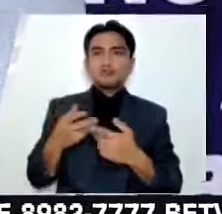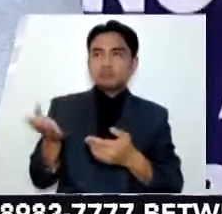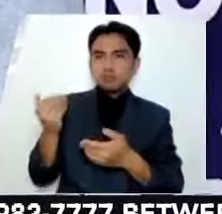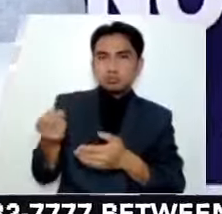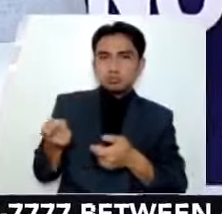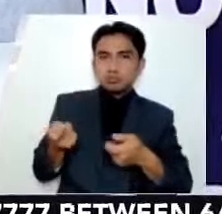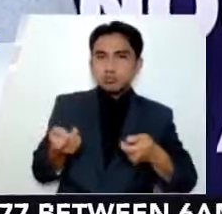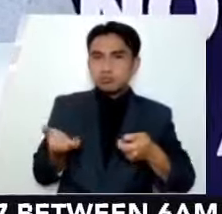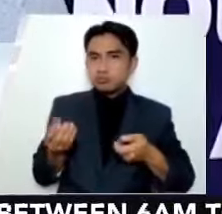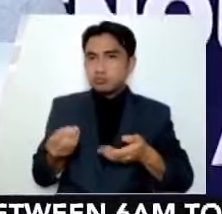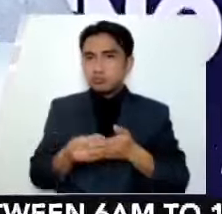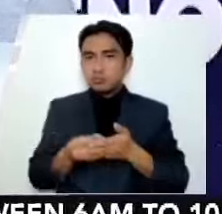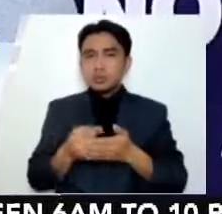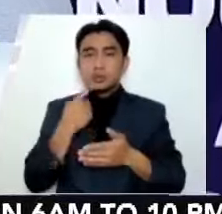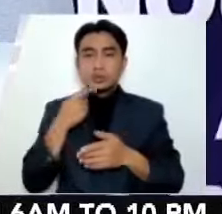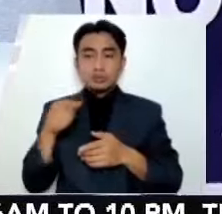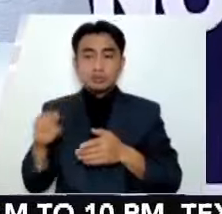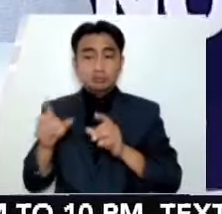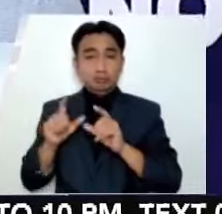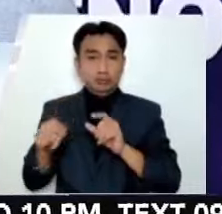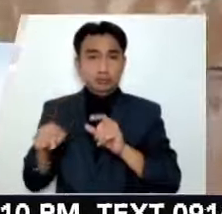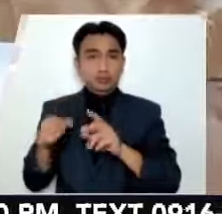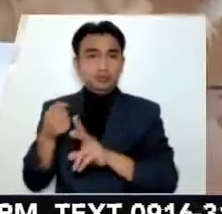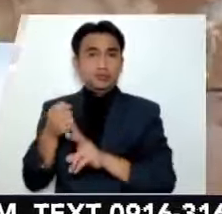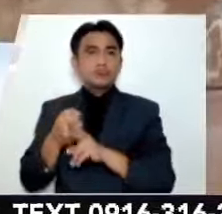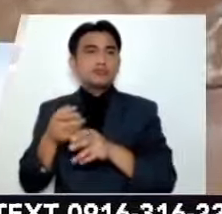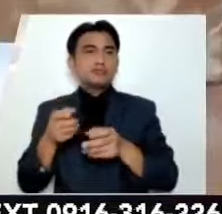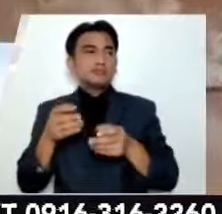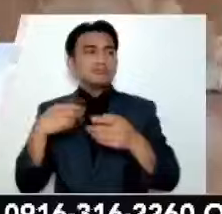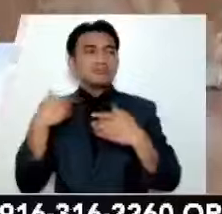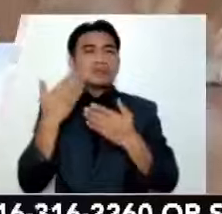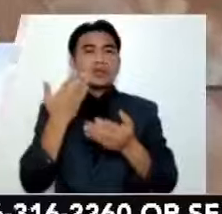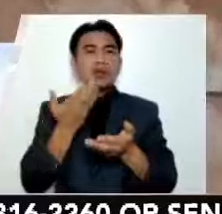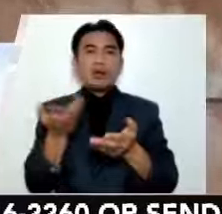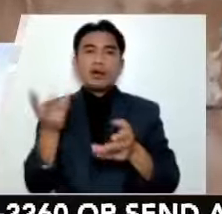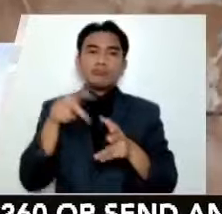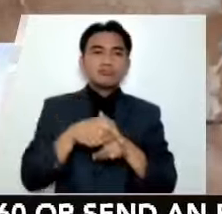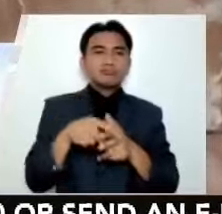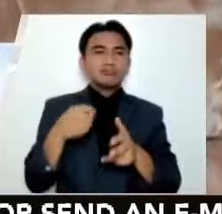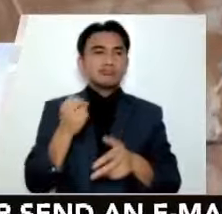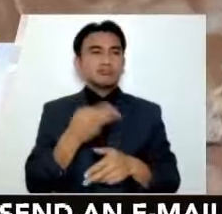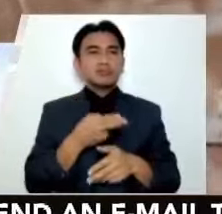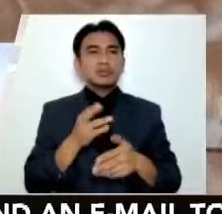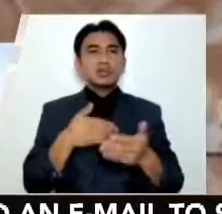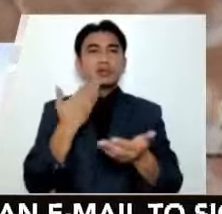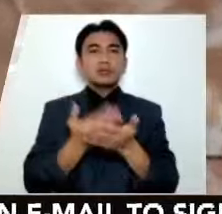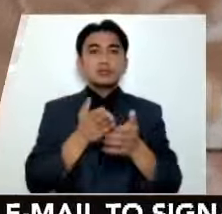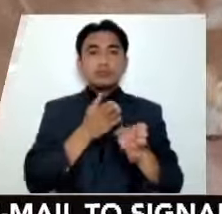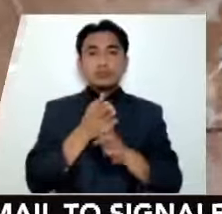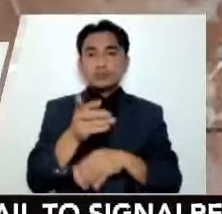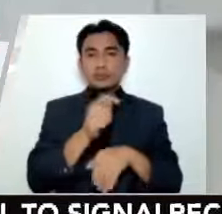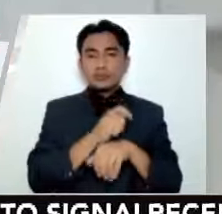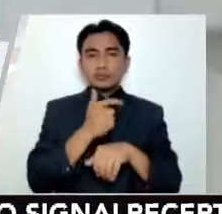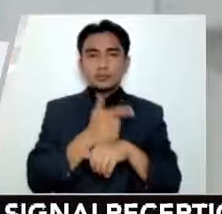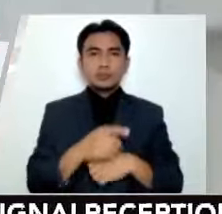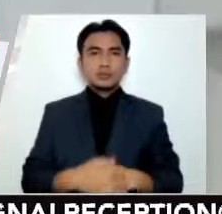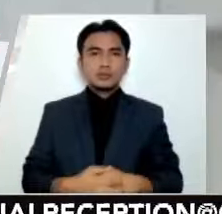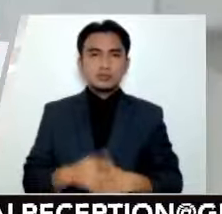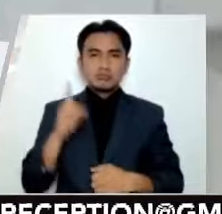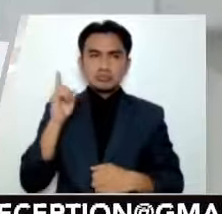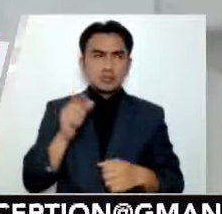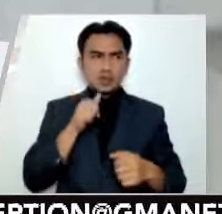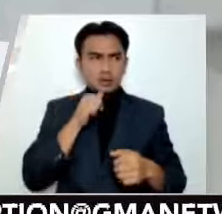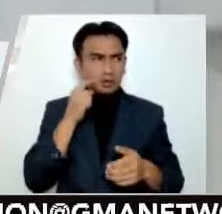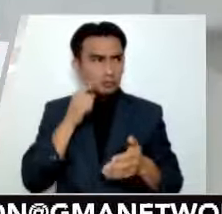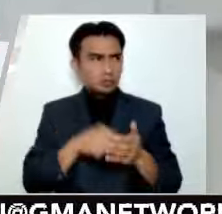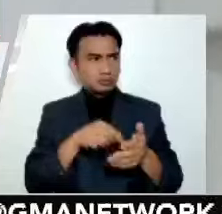Kwento ng biktima, papasok siya ng trabaho Lunes ng gabi. Wala ko ba o nagbook siya patagig? Noong una po, hindi ko po siya napansin na siya yun. Kasi po,